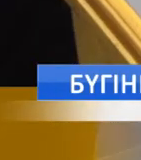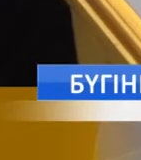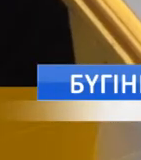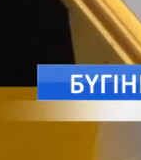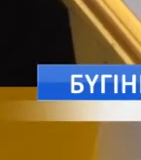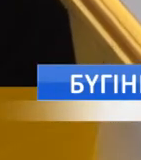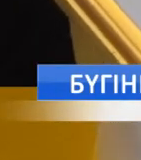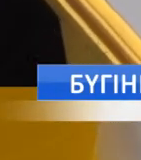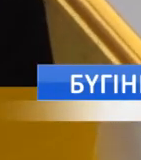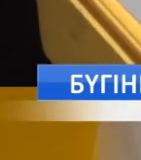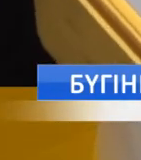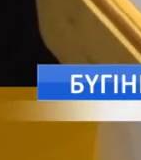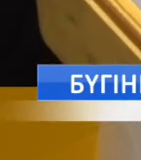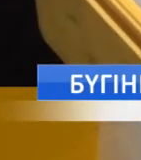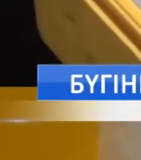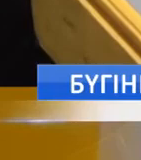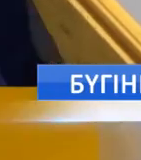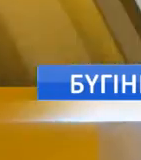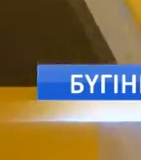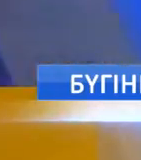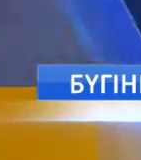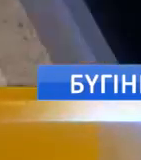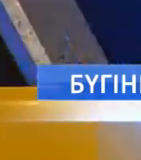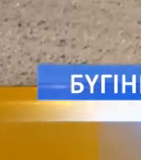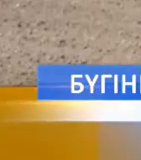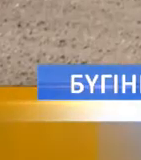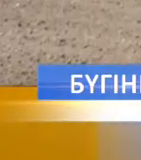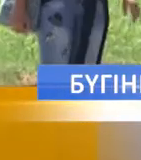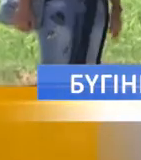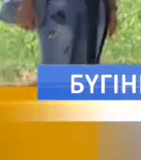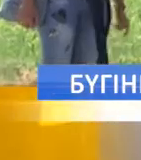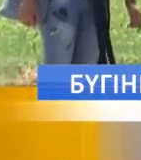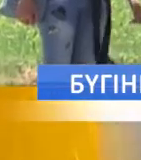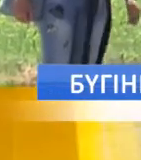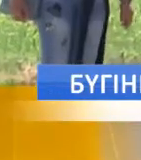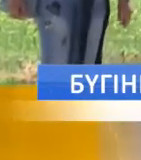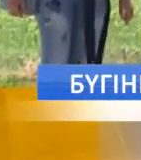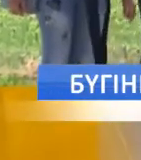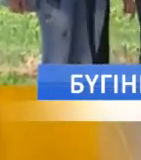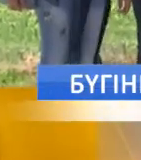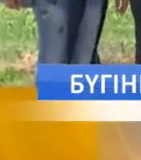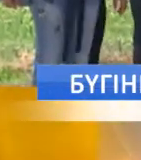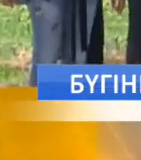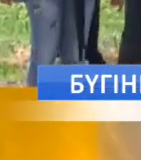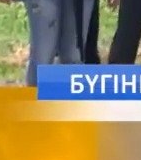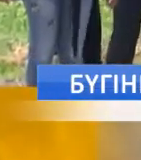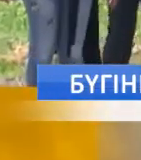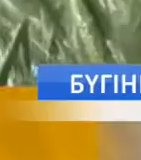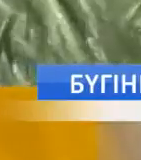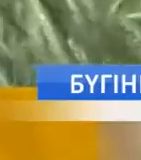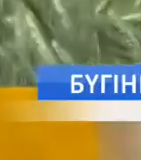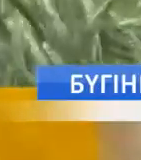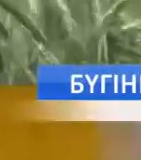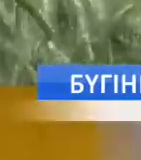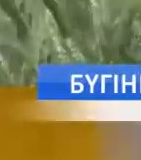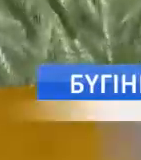аймағында болып қызмет көрсету сапасын тексерді. Биылға орай егістік пен бау-бақшаға қалай әсер етіп жатыр? Ғалымдар